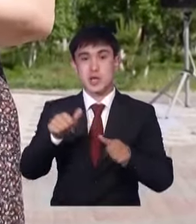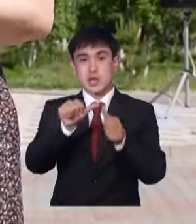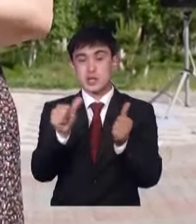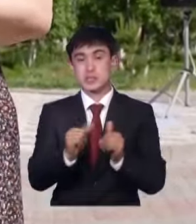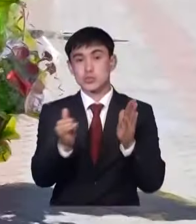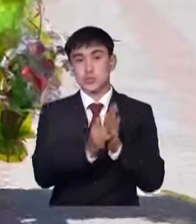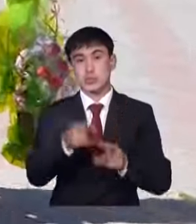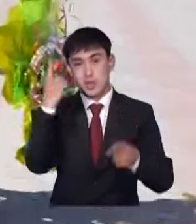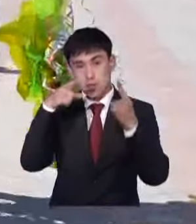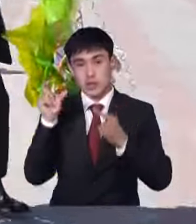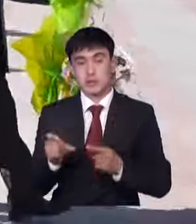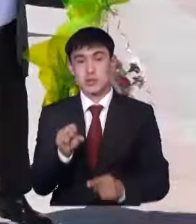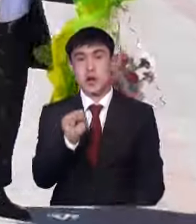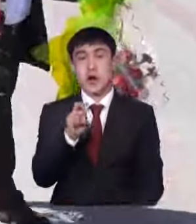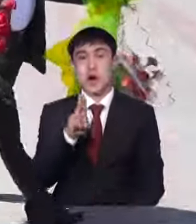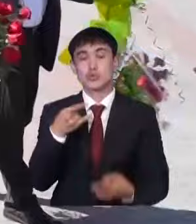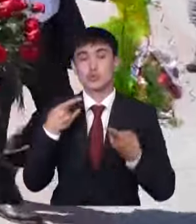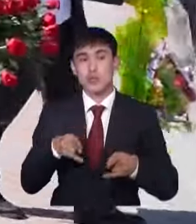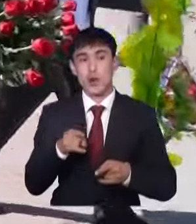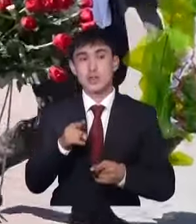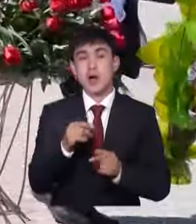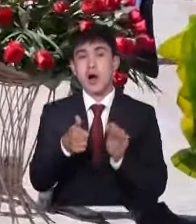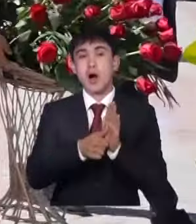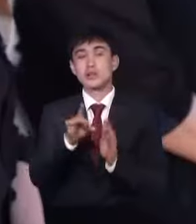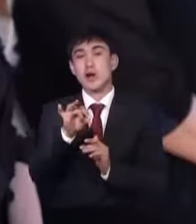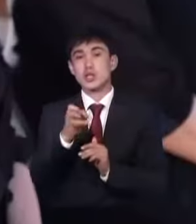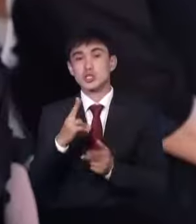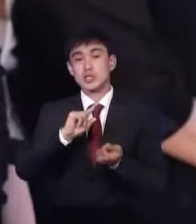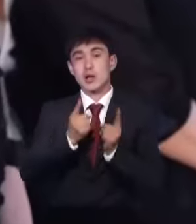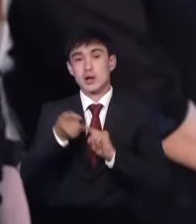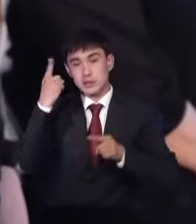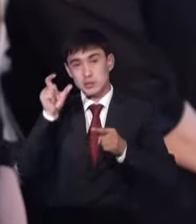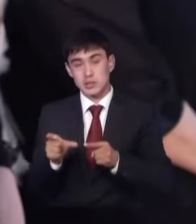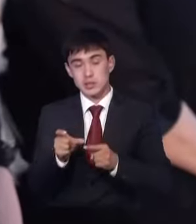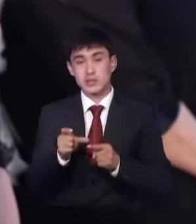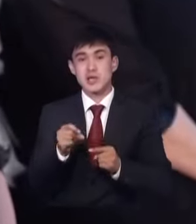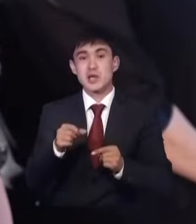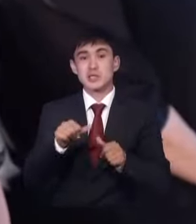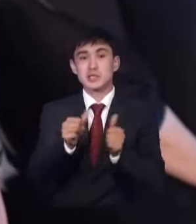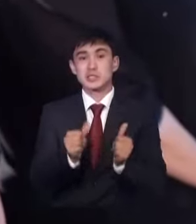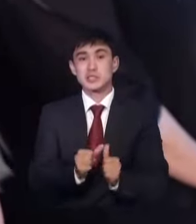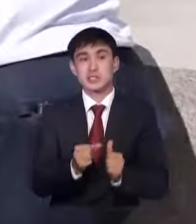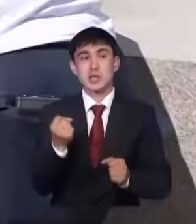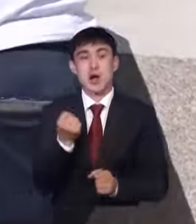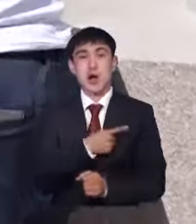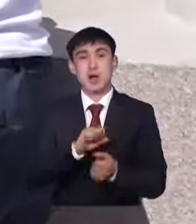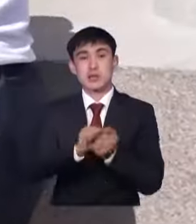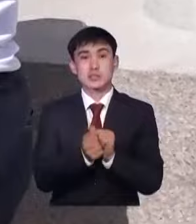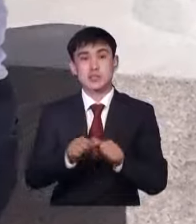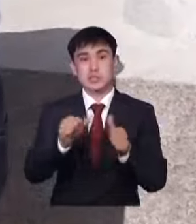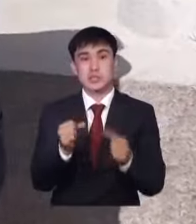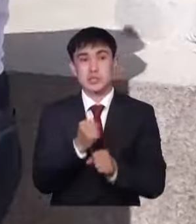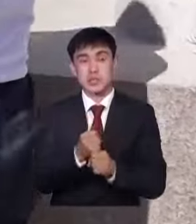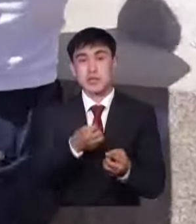ақын. Ақсудың тумасы Алталаштың ақынына айналған. Ескерткіші де Ақсудың ақтасынан қызыл гүлге